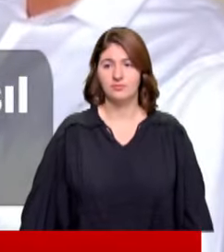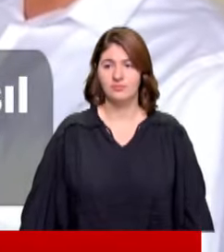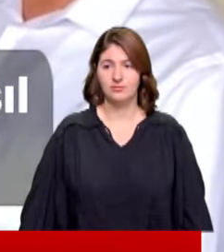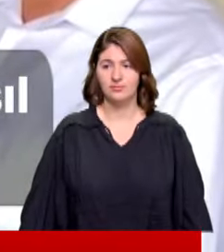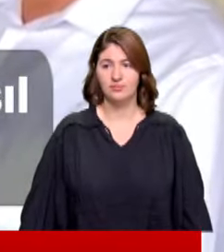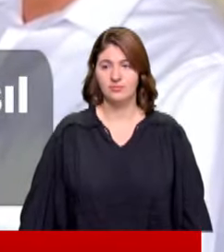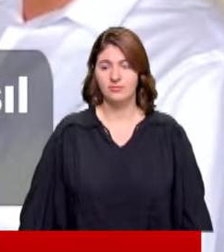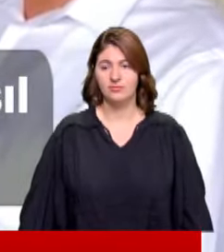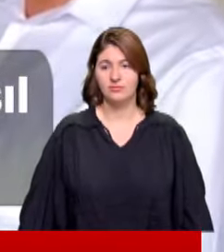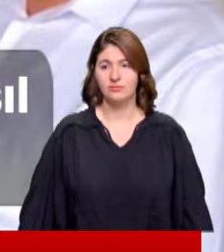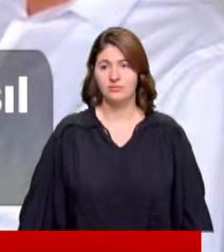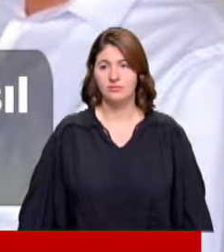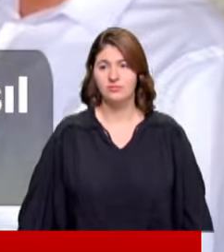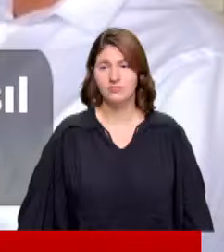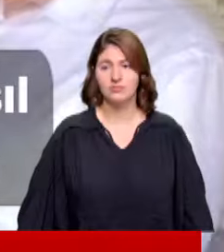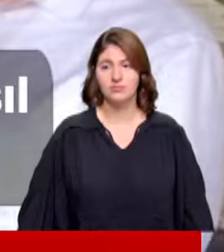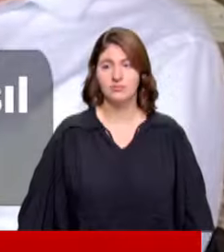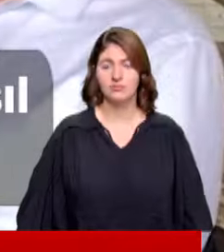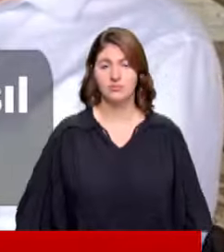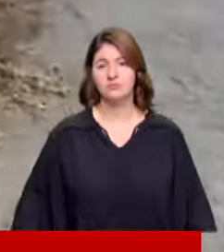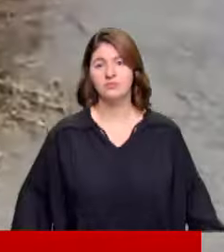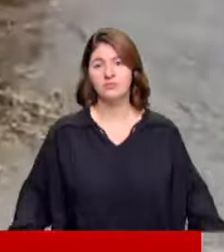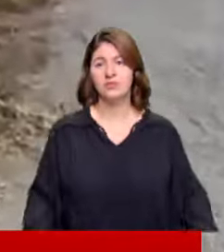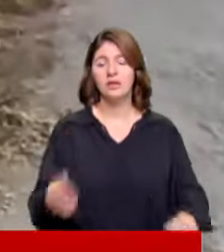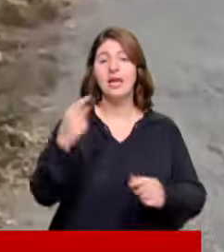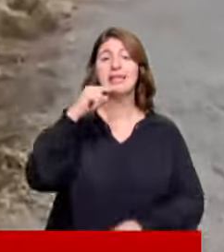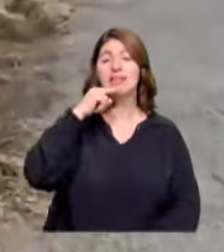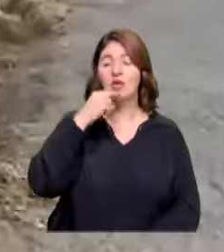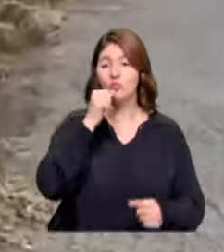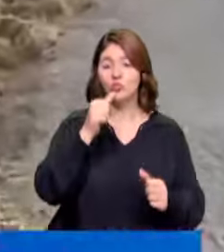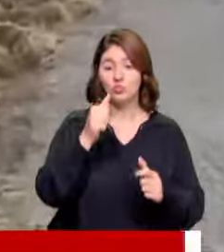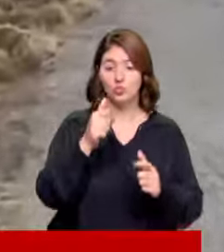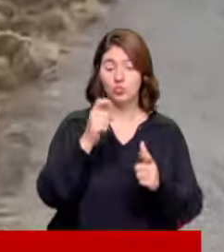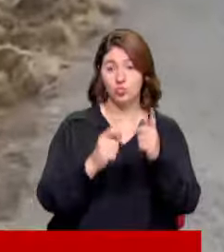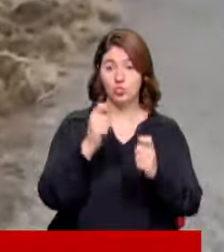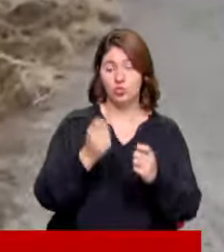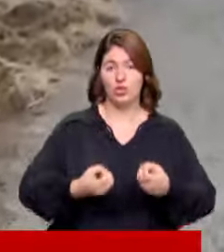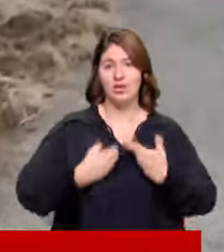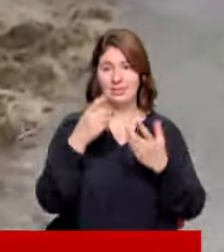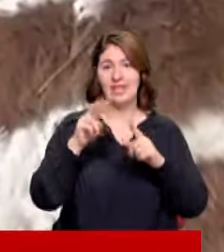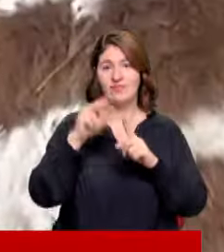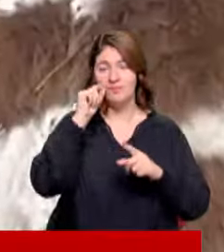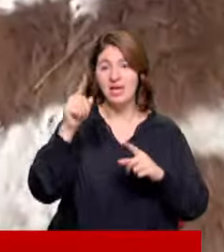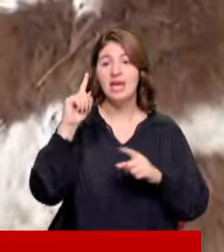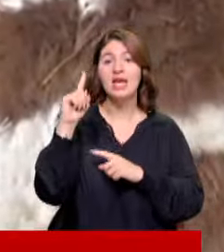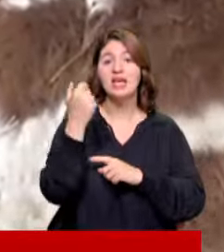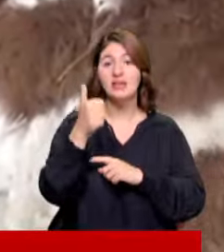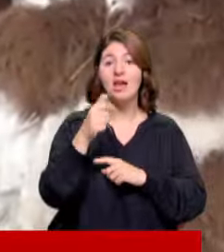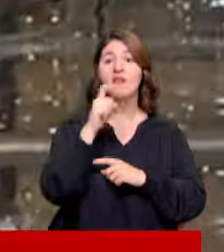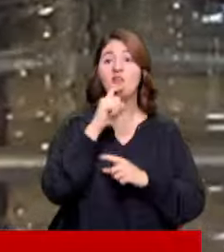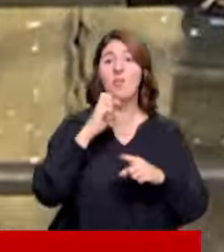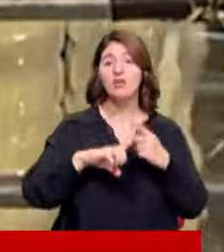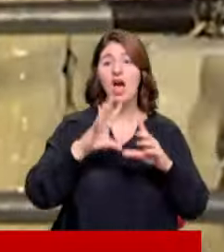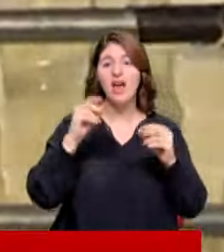vermiyoruz dediği an senin iç piyasanı nasıl karşılayacak? Niğdeli süt üreticisi Nevzat Geniş Yürek, İktidarın yanlış politikasının